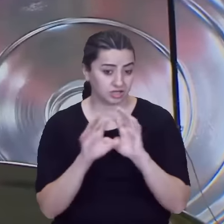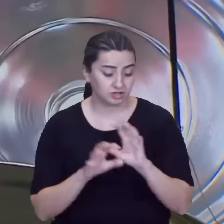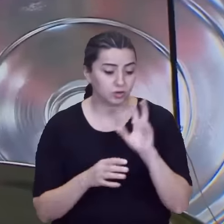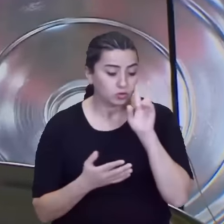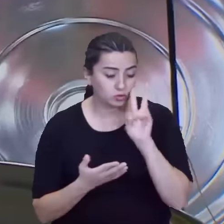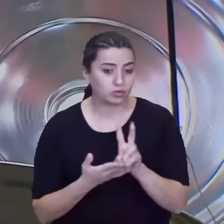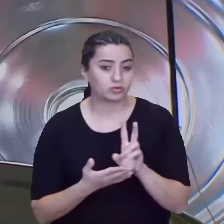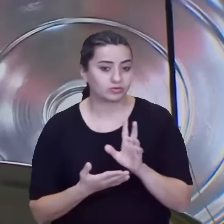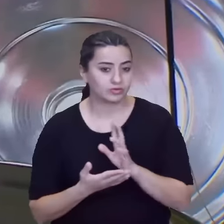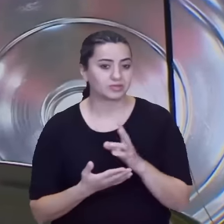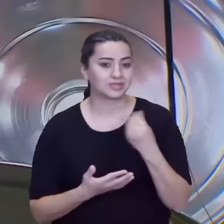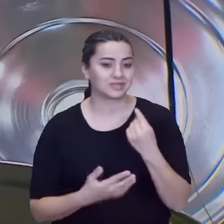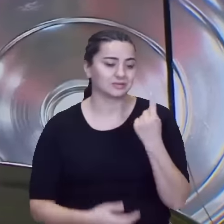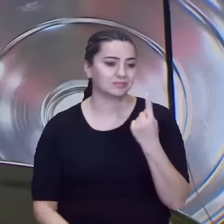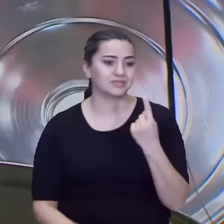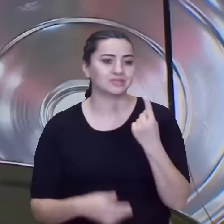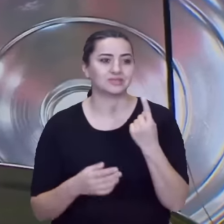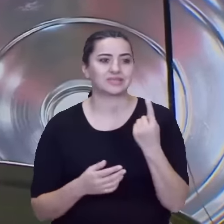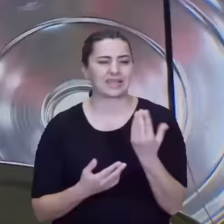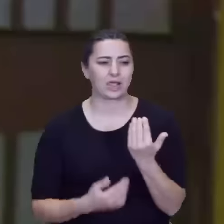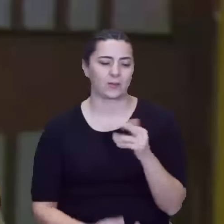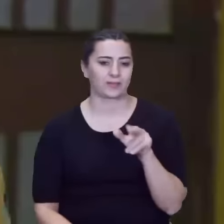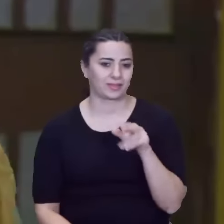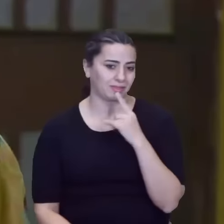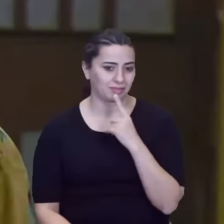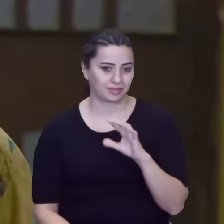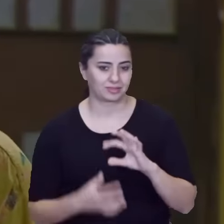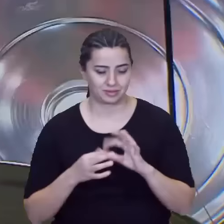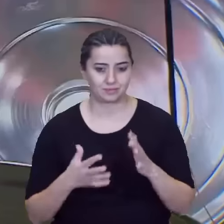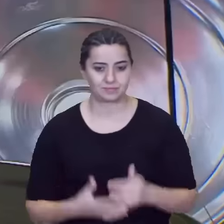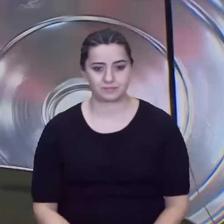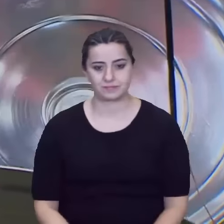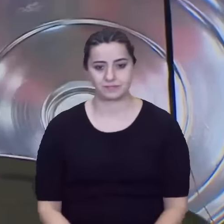karıncaları gördüysen iyi bir sinyalin belirtisi demektir.